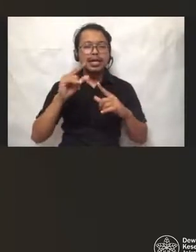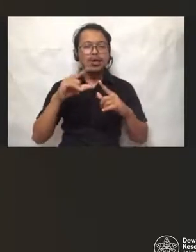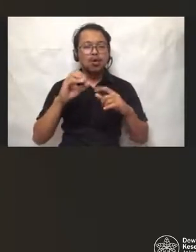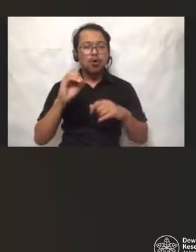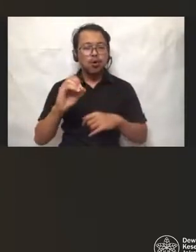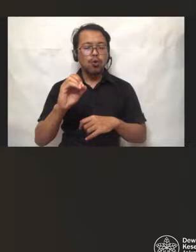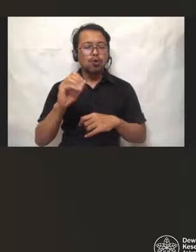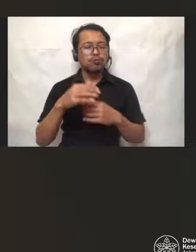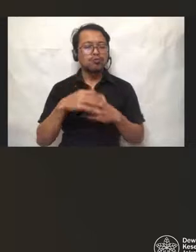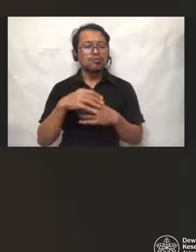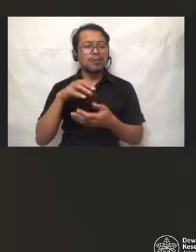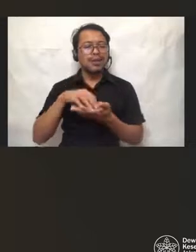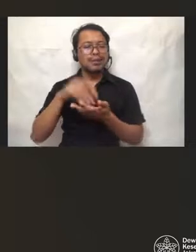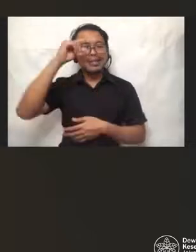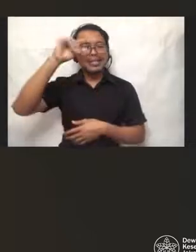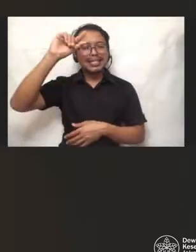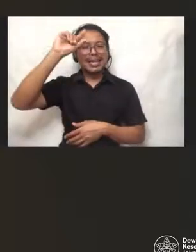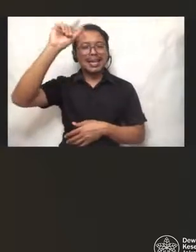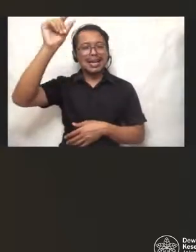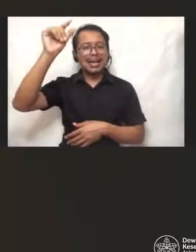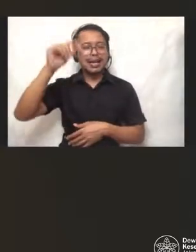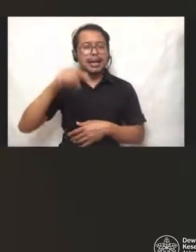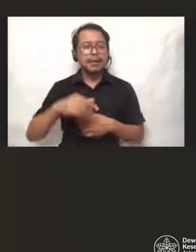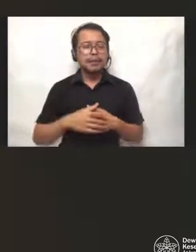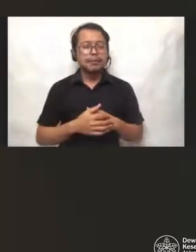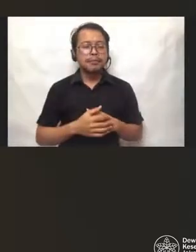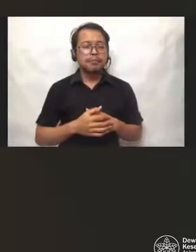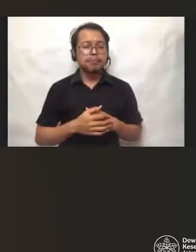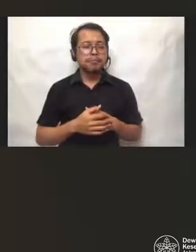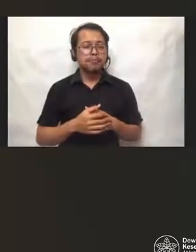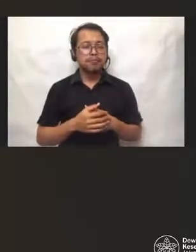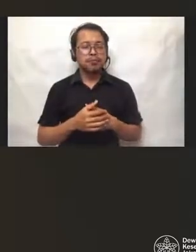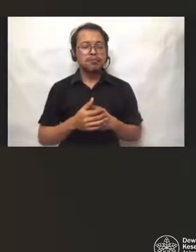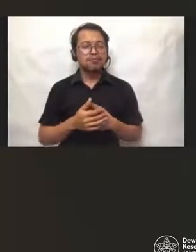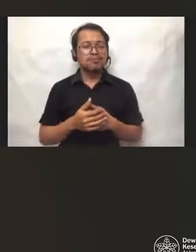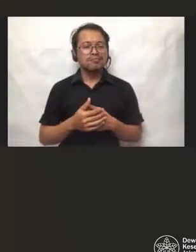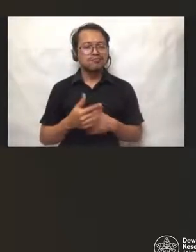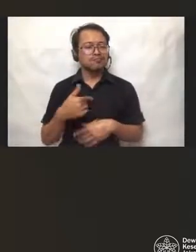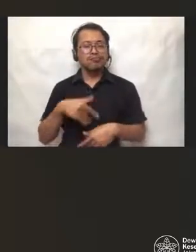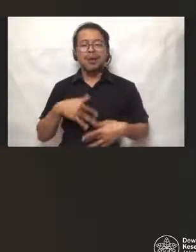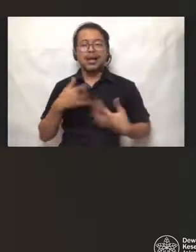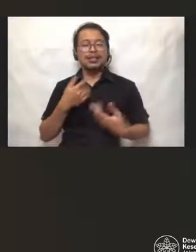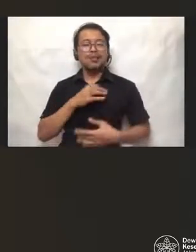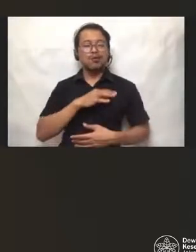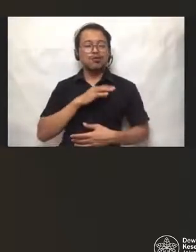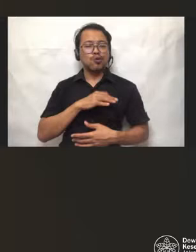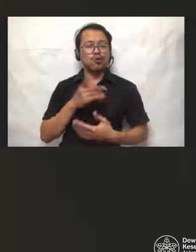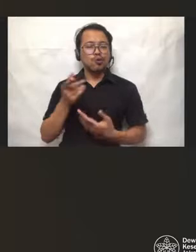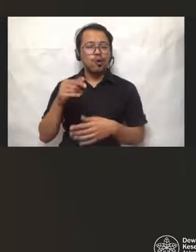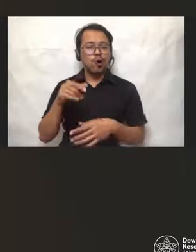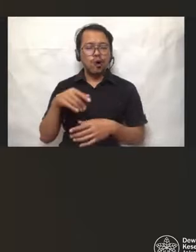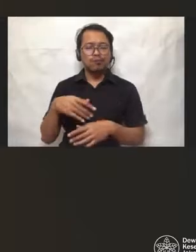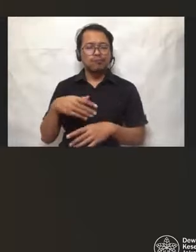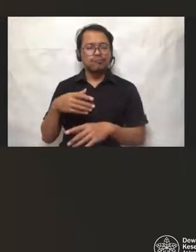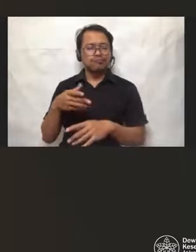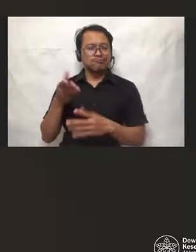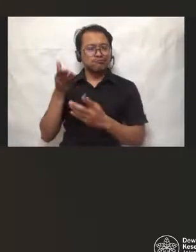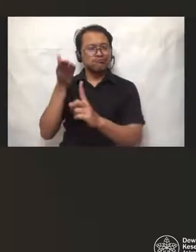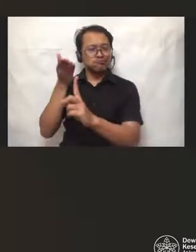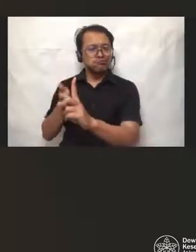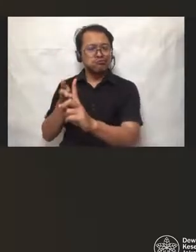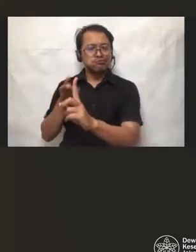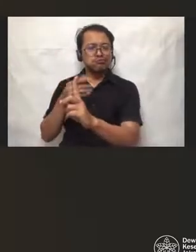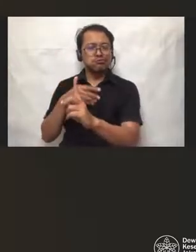Mesir ternama itu. Saya beruntung sempat menyaksikan kepiawaian aktivis kesetaraan gender dan pembela